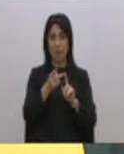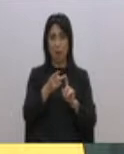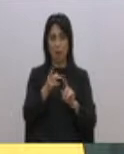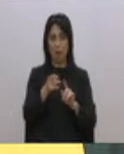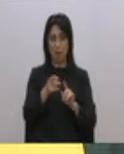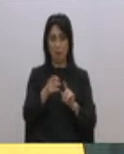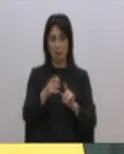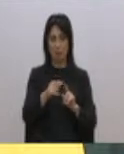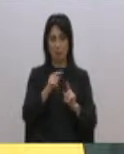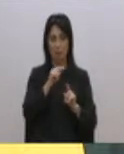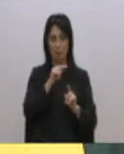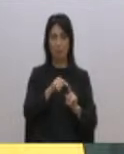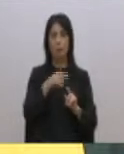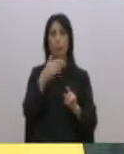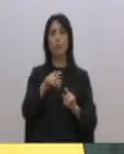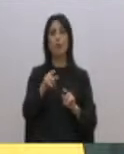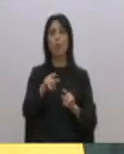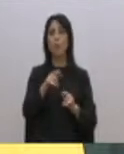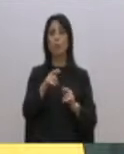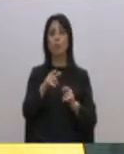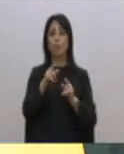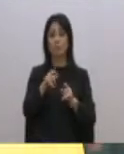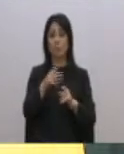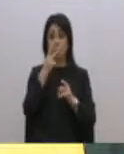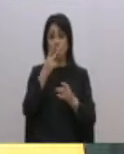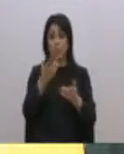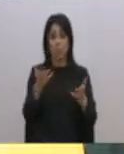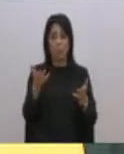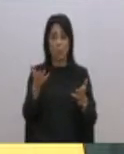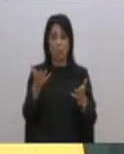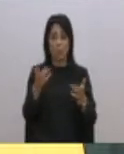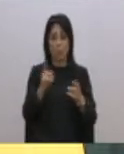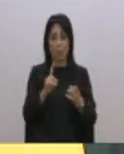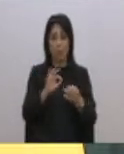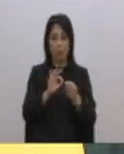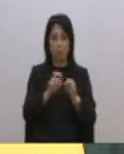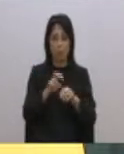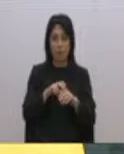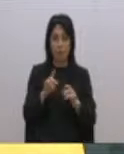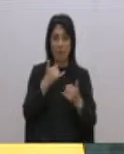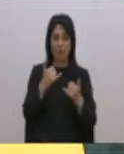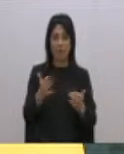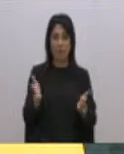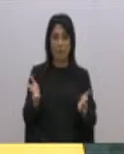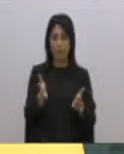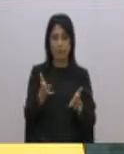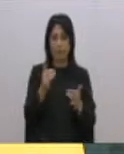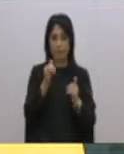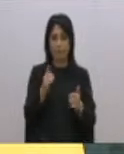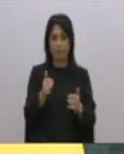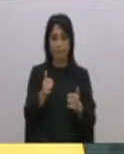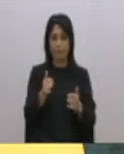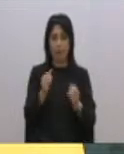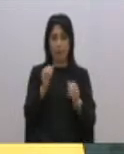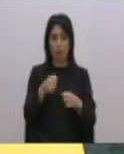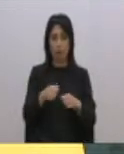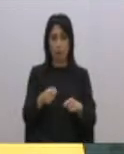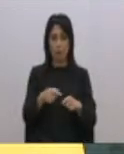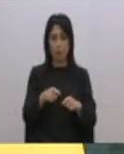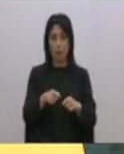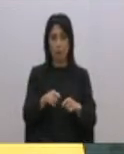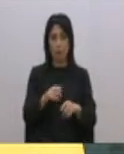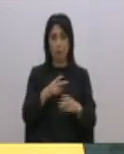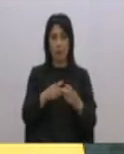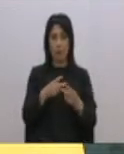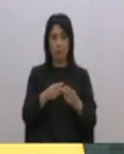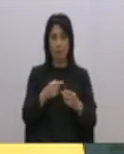მეორე ალტერნატივა და უკვე თუ კი აქ ხედავთ რომ რაღაც კონკრეტული სამედიცინო სერვისია ისეთი რომ გება არ შეუძლია